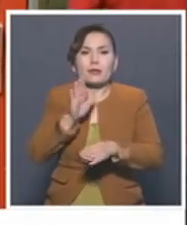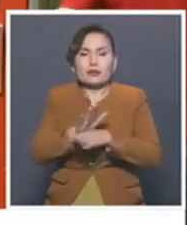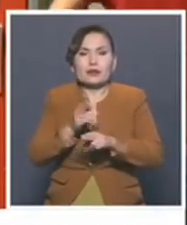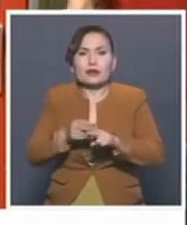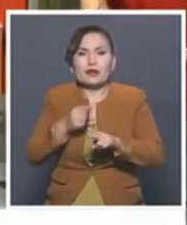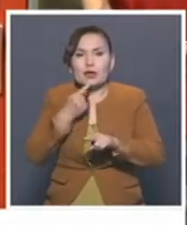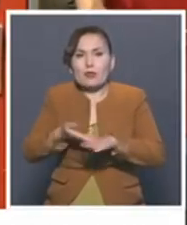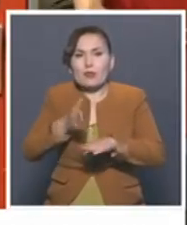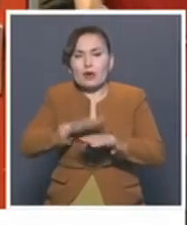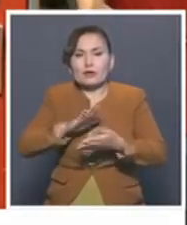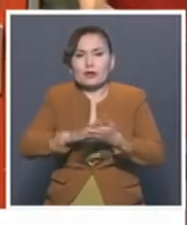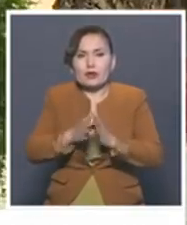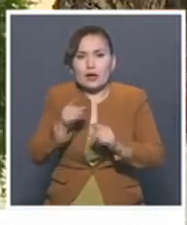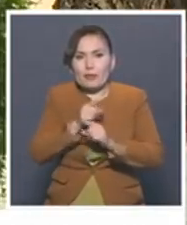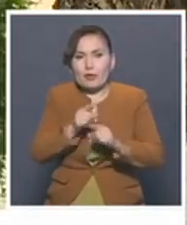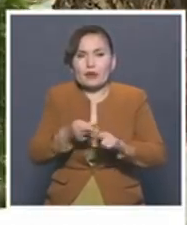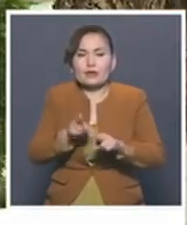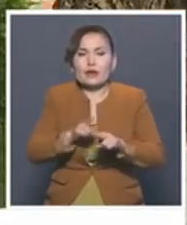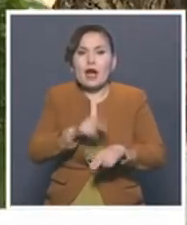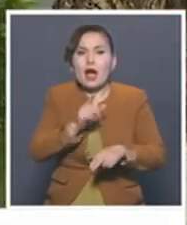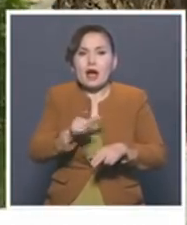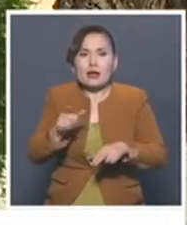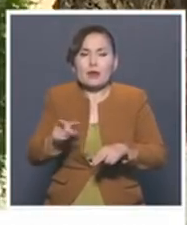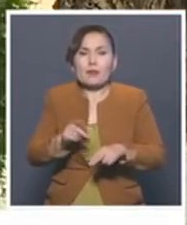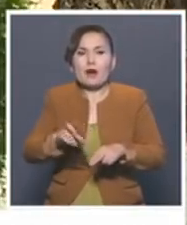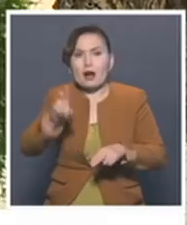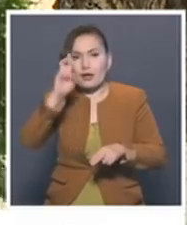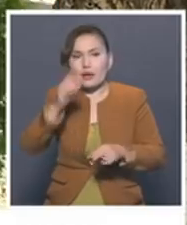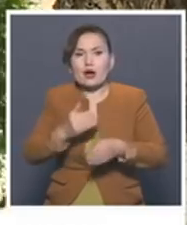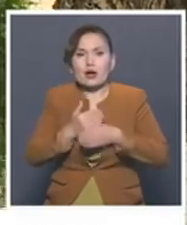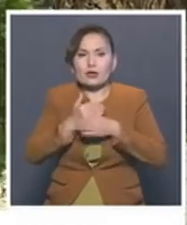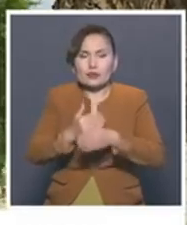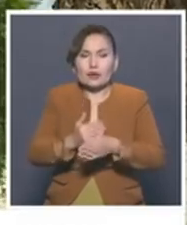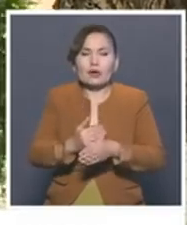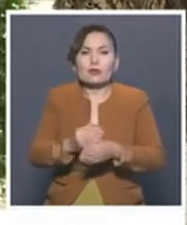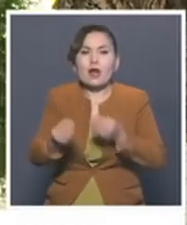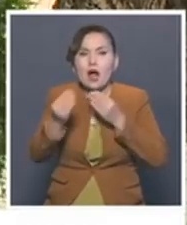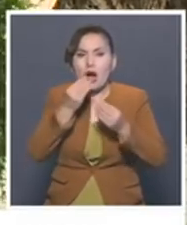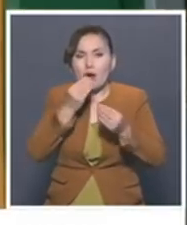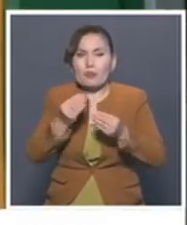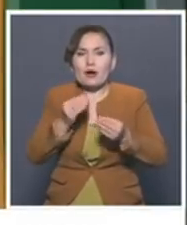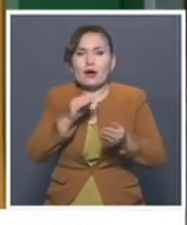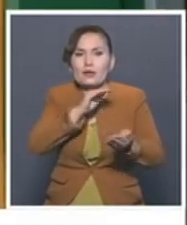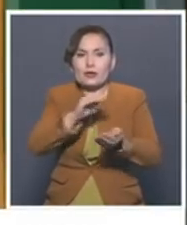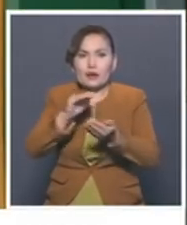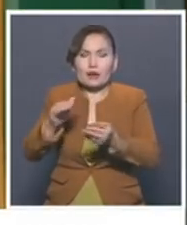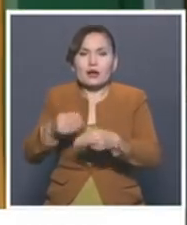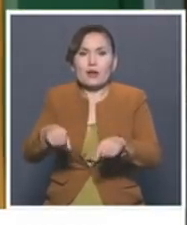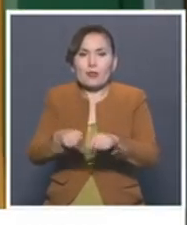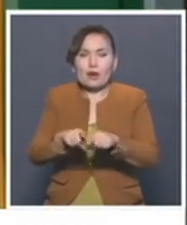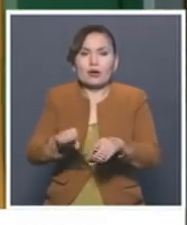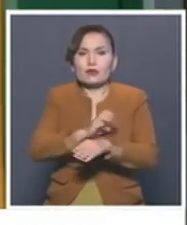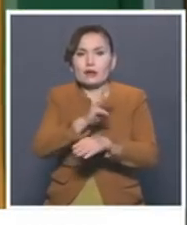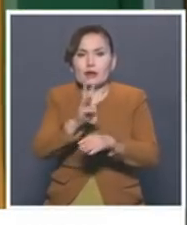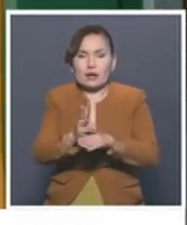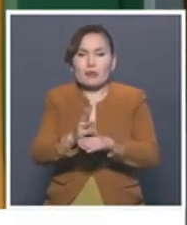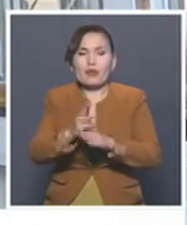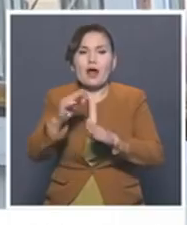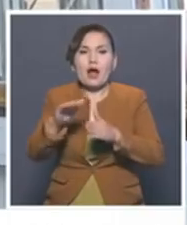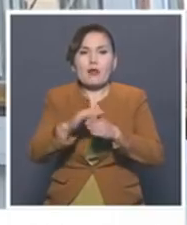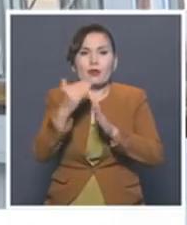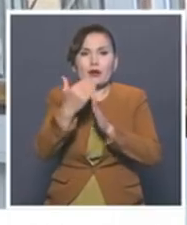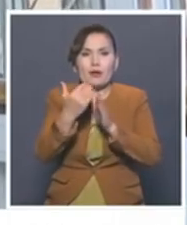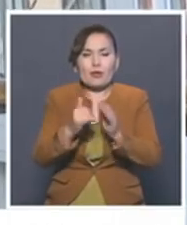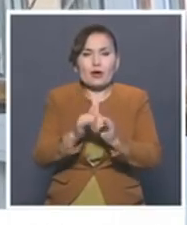жағдай режимі мен карантиндік шаралар кезінде азаматтарды әлеуметтік қолдау мақсатында азық түлік және тұрмыстық жиынтық алушылар тізімі кеңейді.